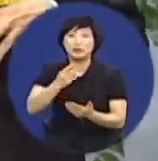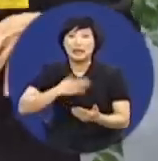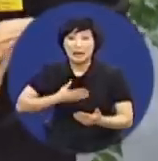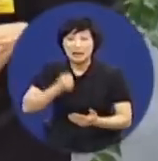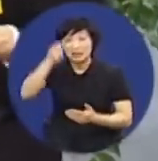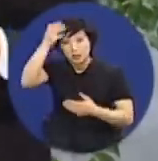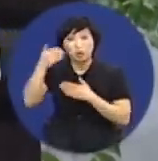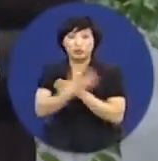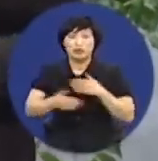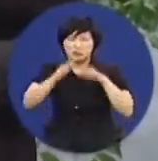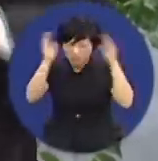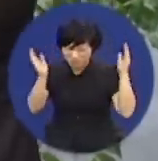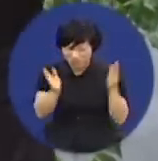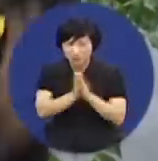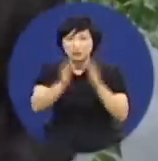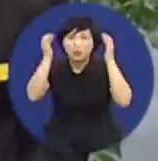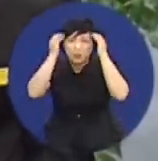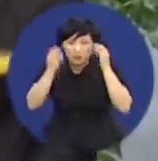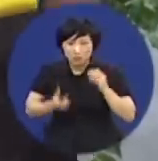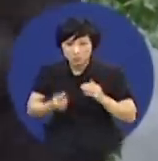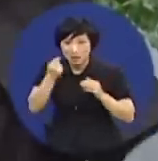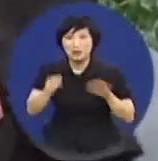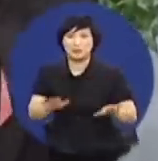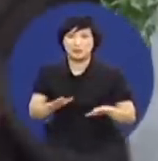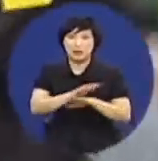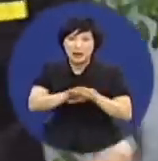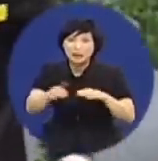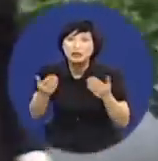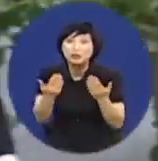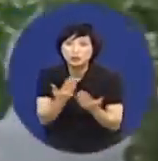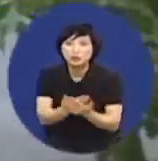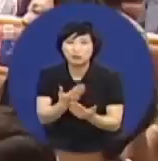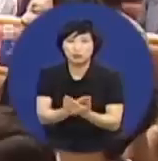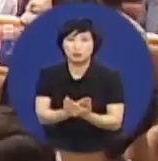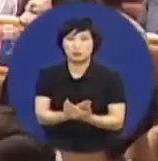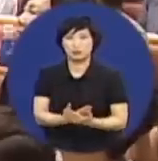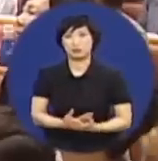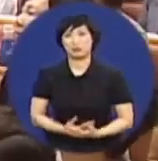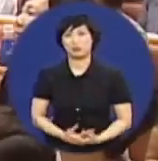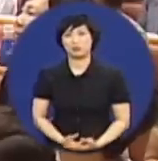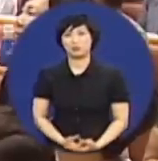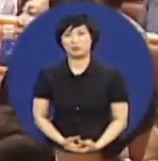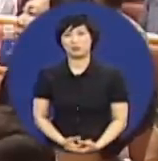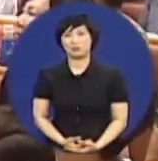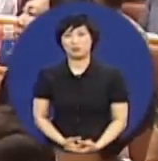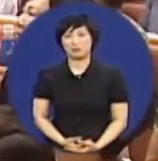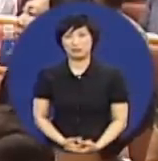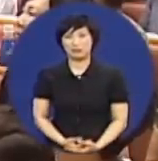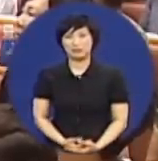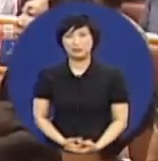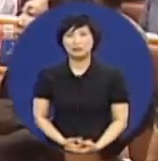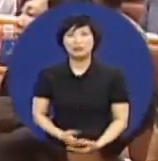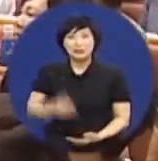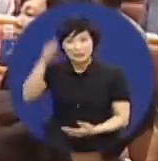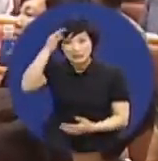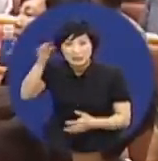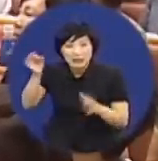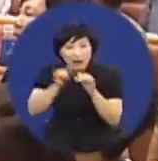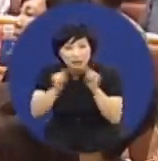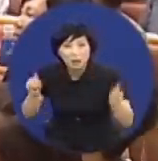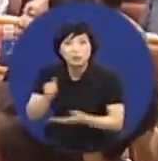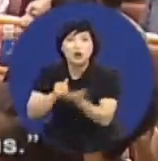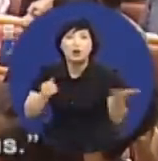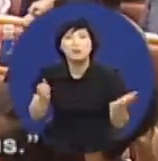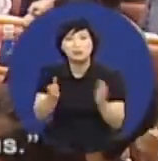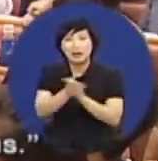そして私が持っているすべての苦しみをすぐに解決してください。認めるならアーメンと